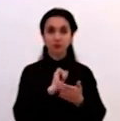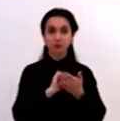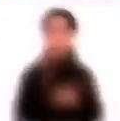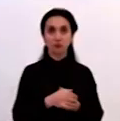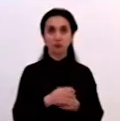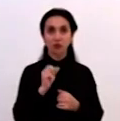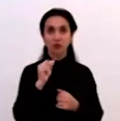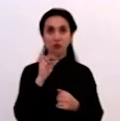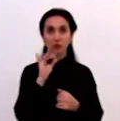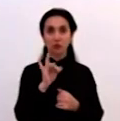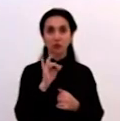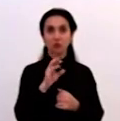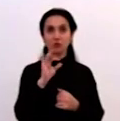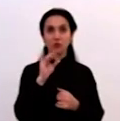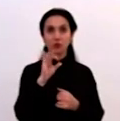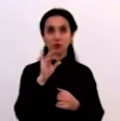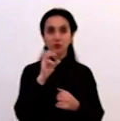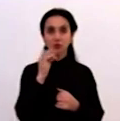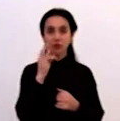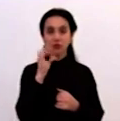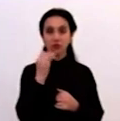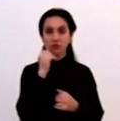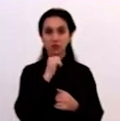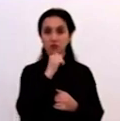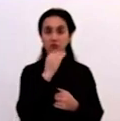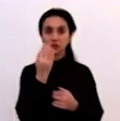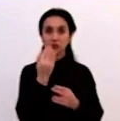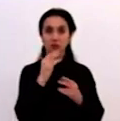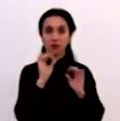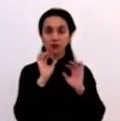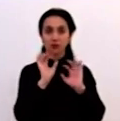hujjatlashtirilgan axborot konfidensialligini ta'minlash.